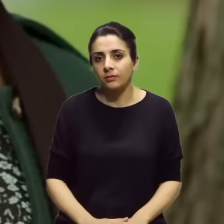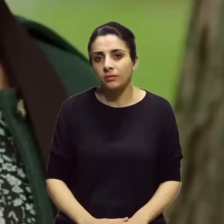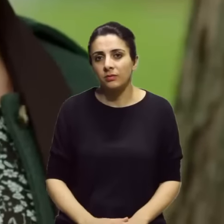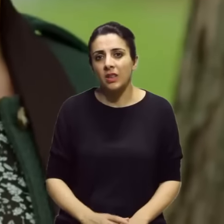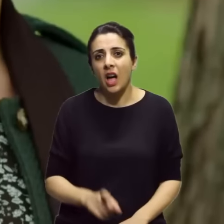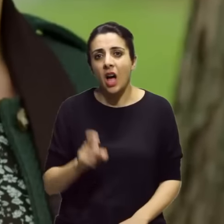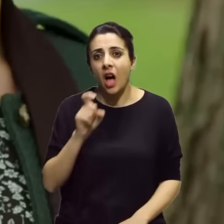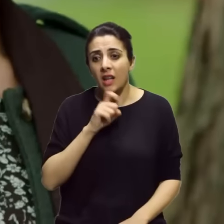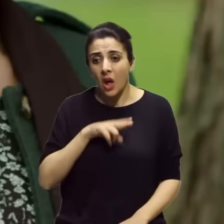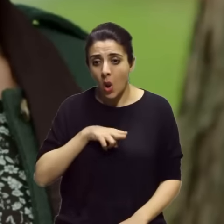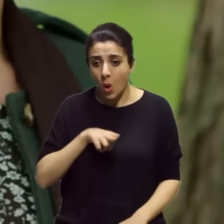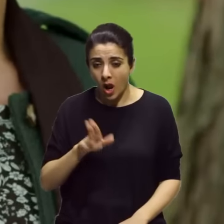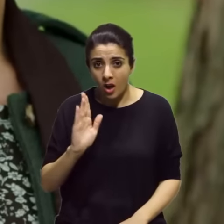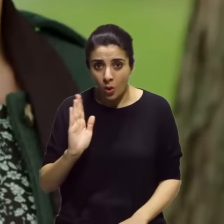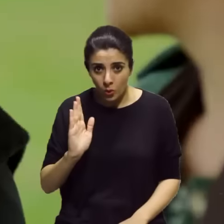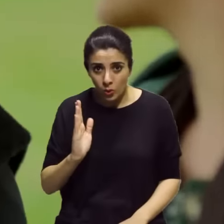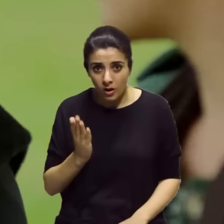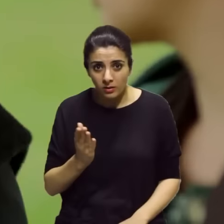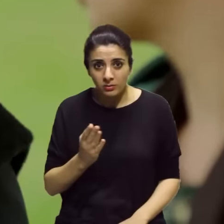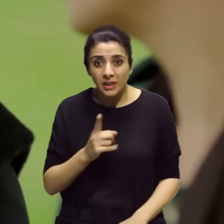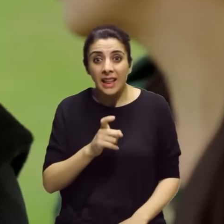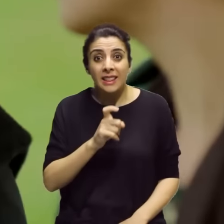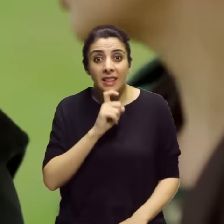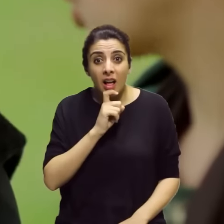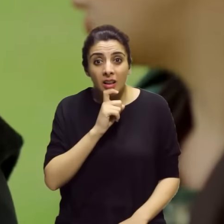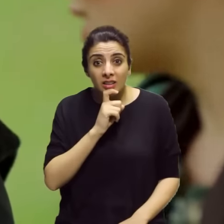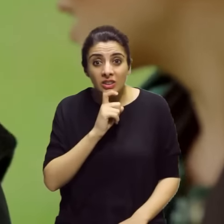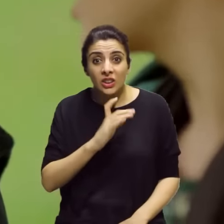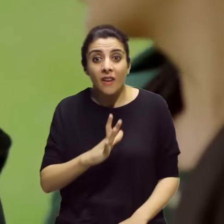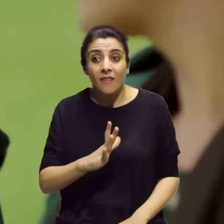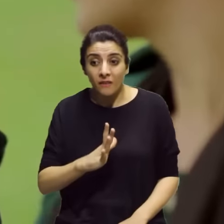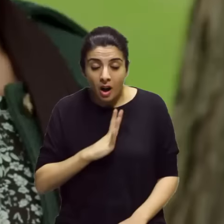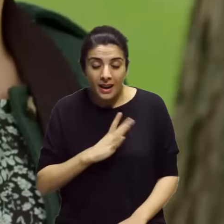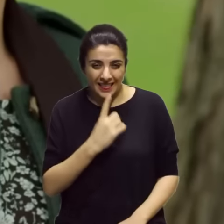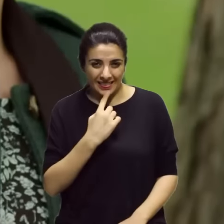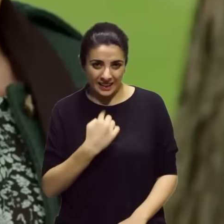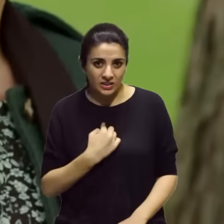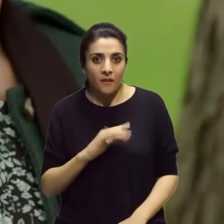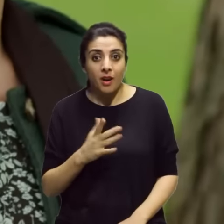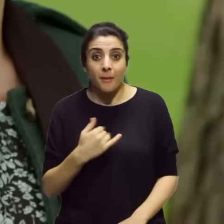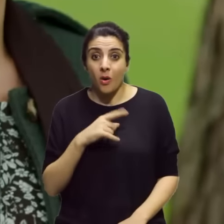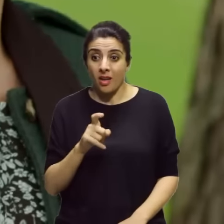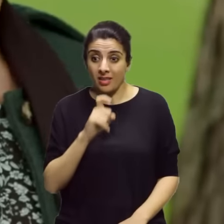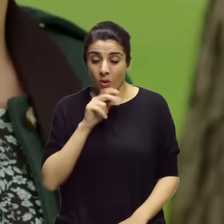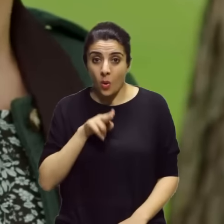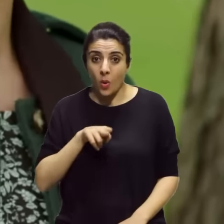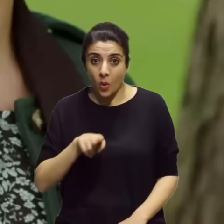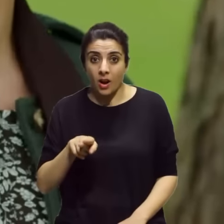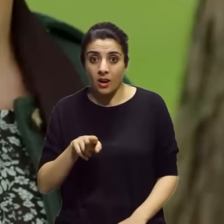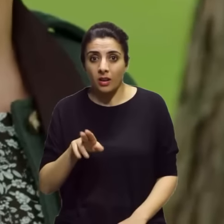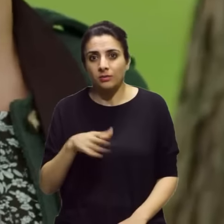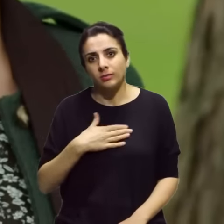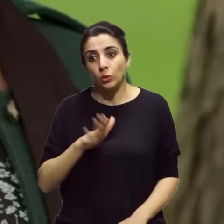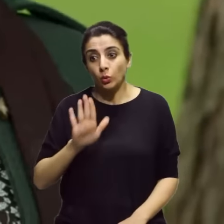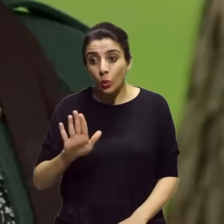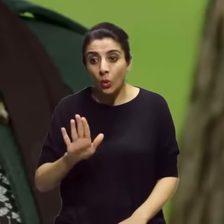Hatalı bir yola girdiğimde bana yanlış yolda olduğumu söyleyecek. Ve beni o yanlış yoldan